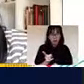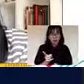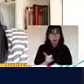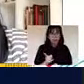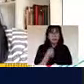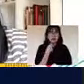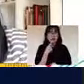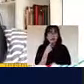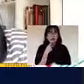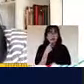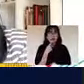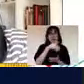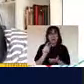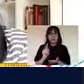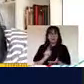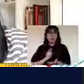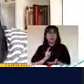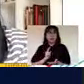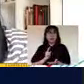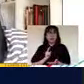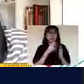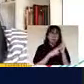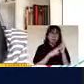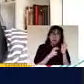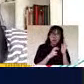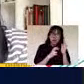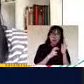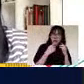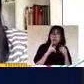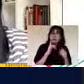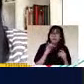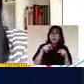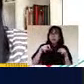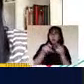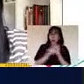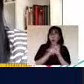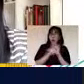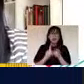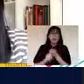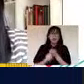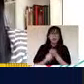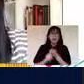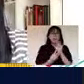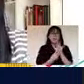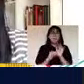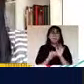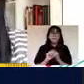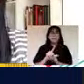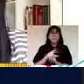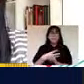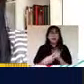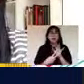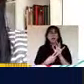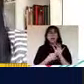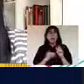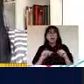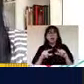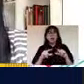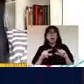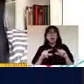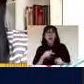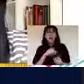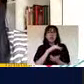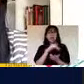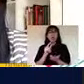pribadi. Kalau kita lihat teman-teman milenial cenderung untuk kemudian lebih terbuka terhadap data pribadinya,